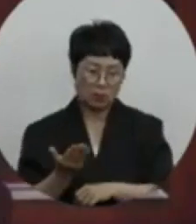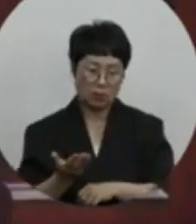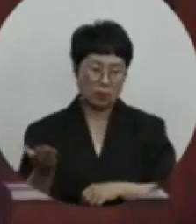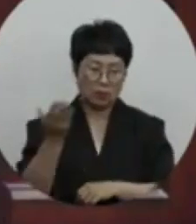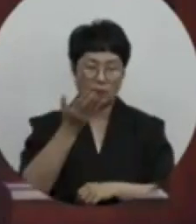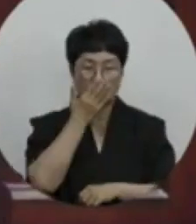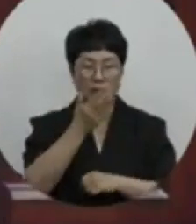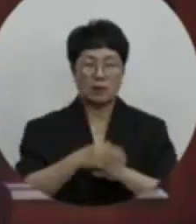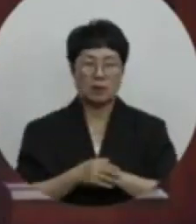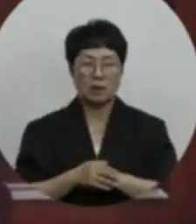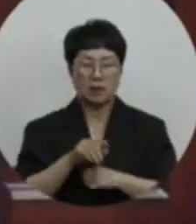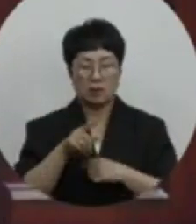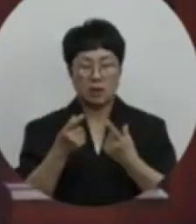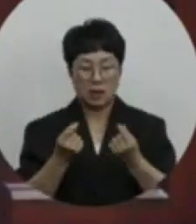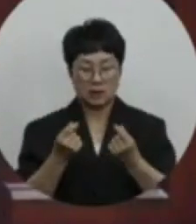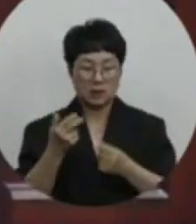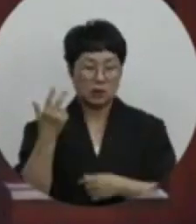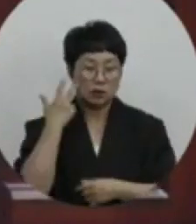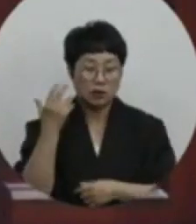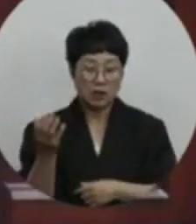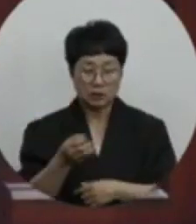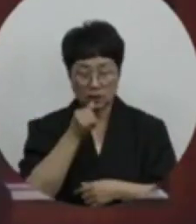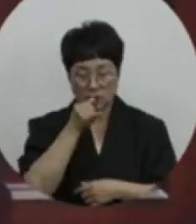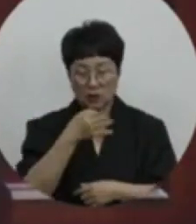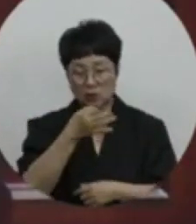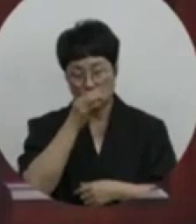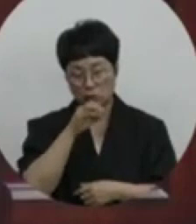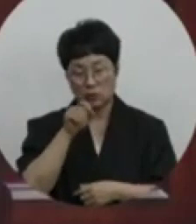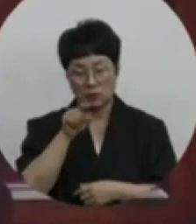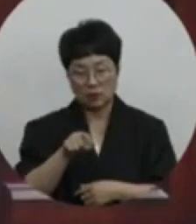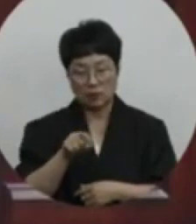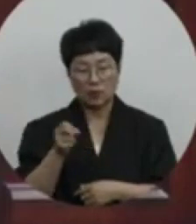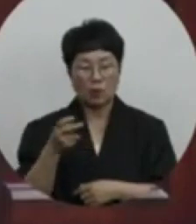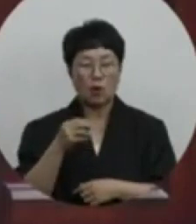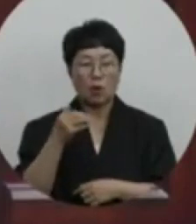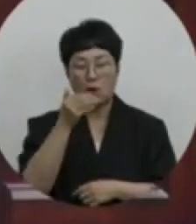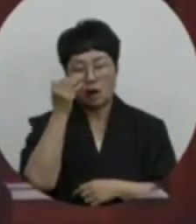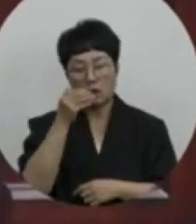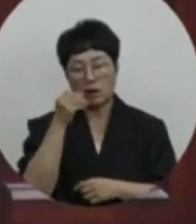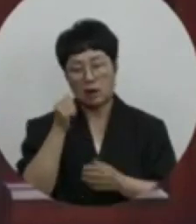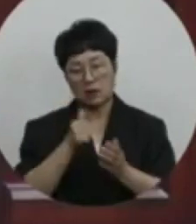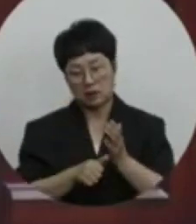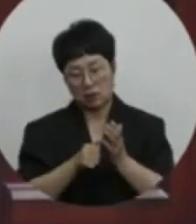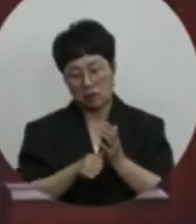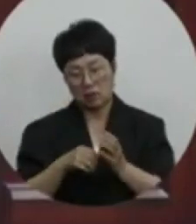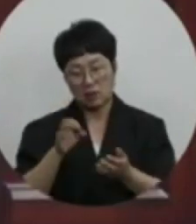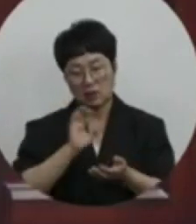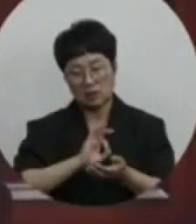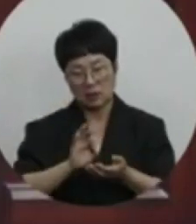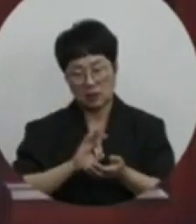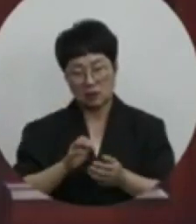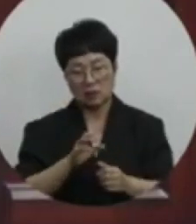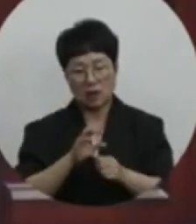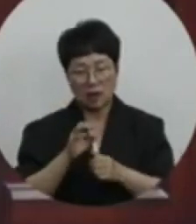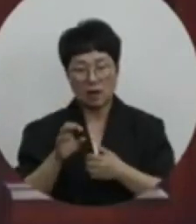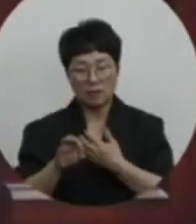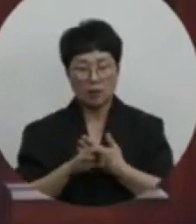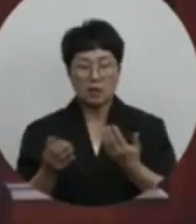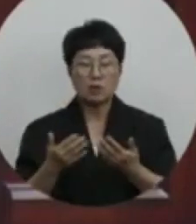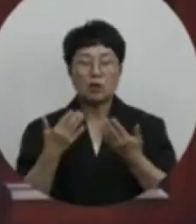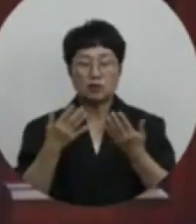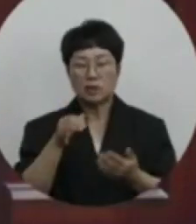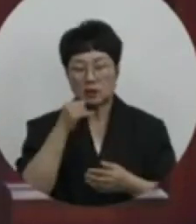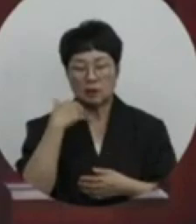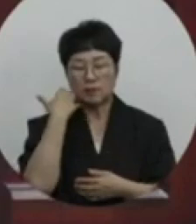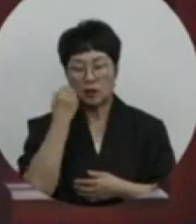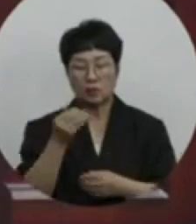것입니다. 이렇게 여주가 가지고 있는 이점들과 관광 자원을 활용한다면 일과 휴식이 있는